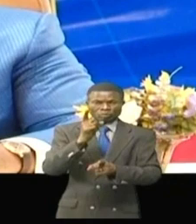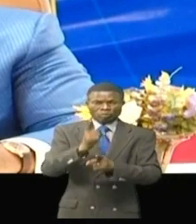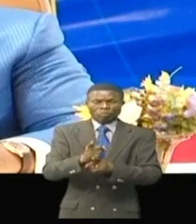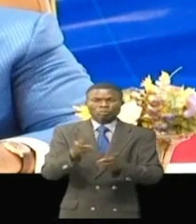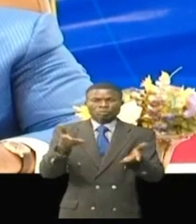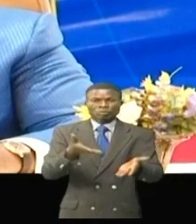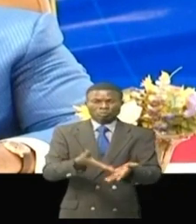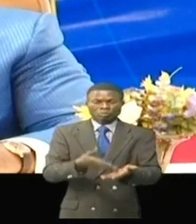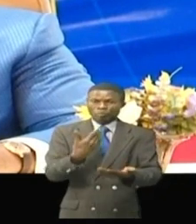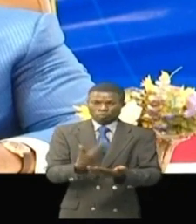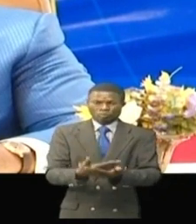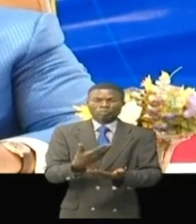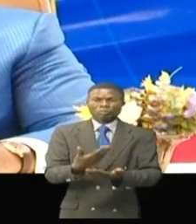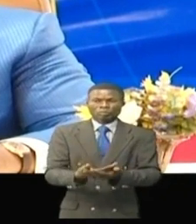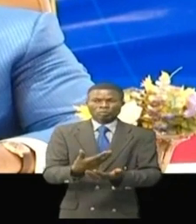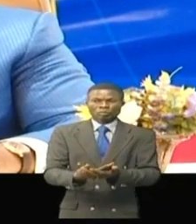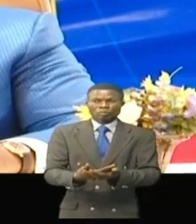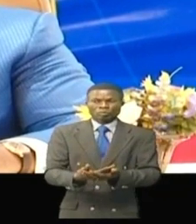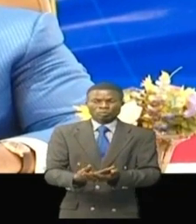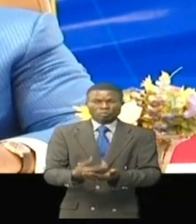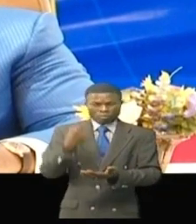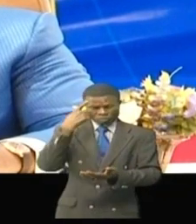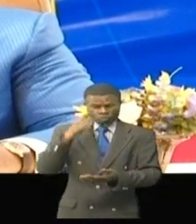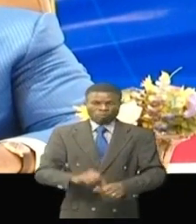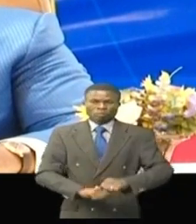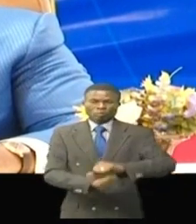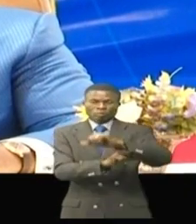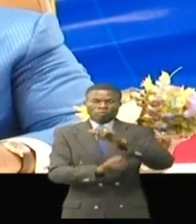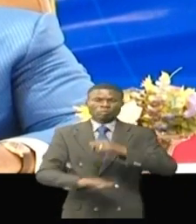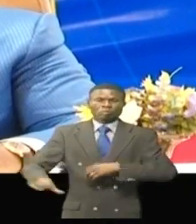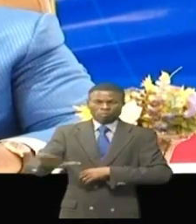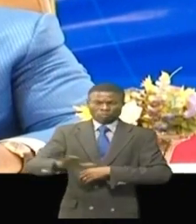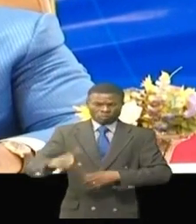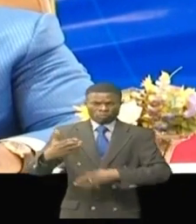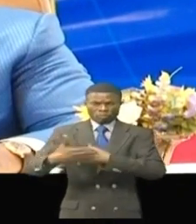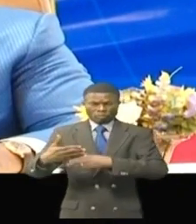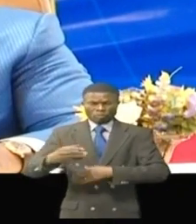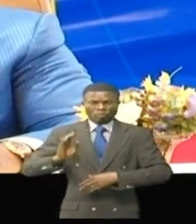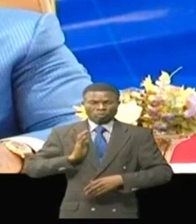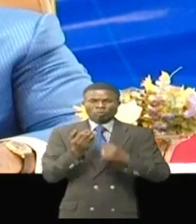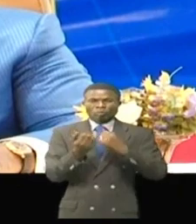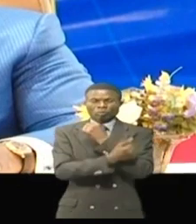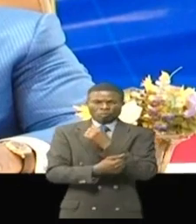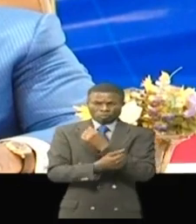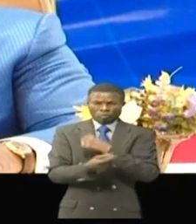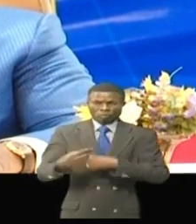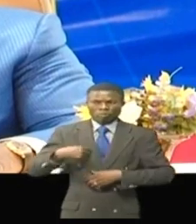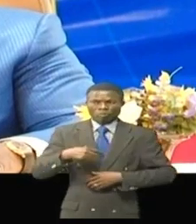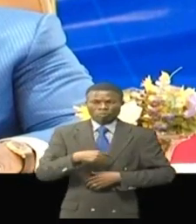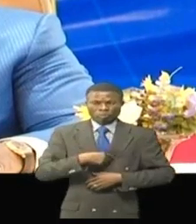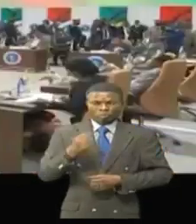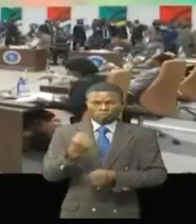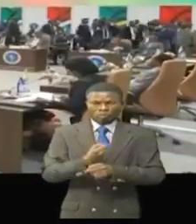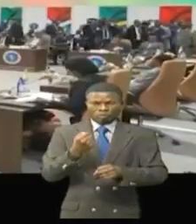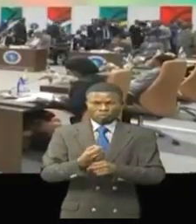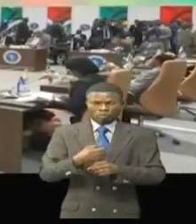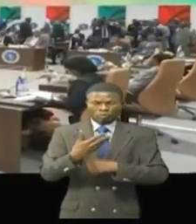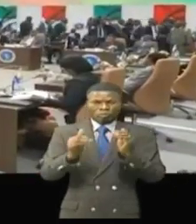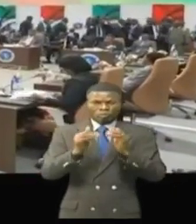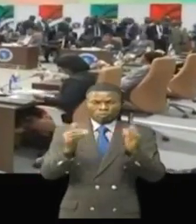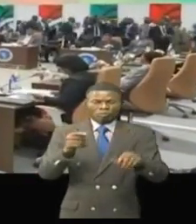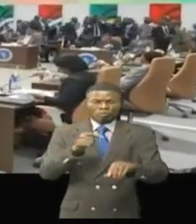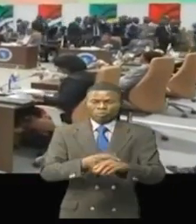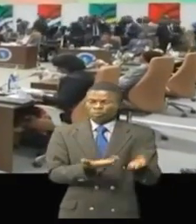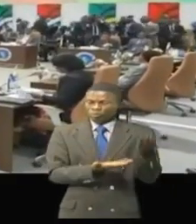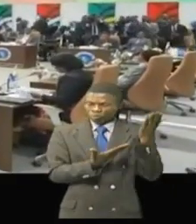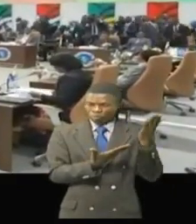et rapides pour assister le pays frère à mener à bon port ce processus. Deux temps forts